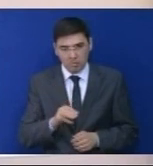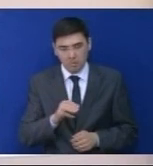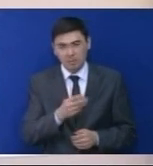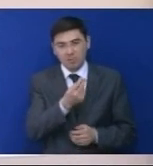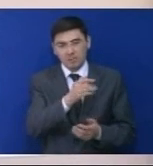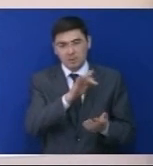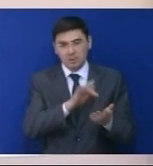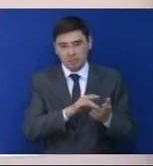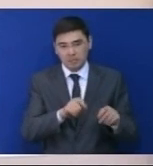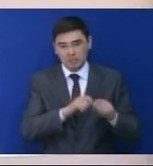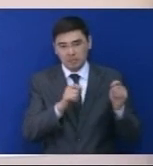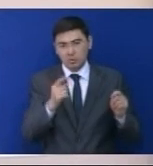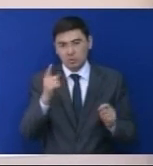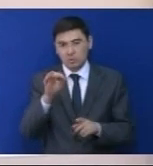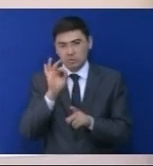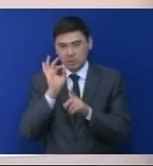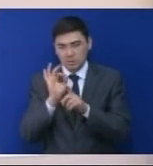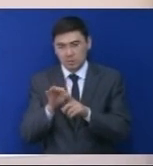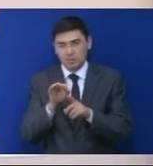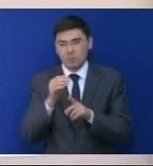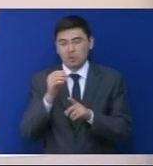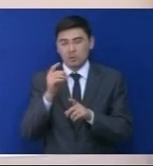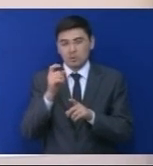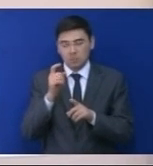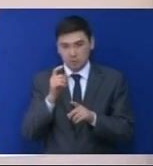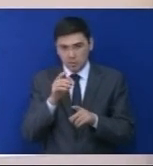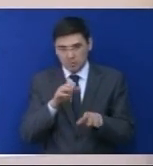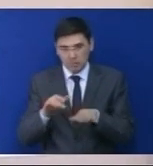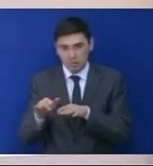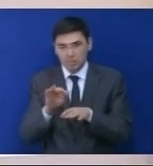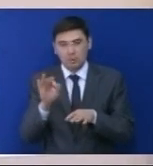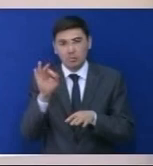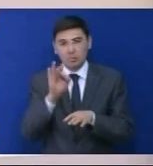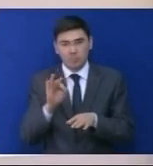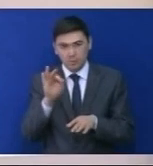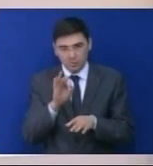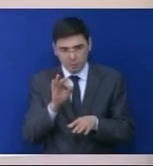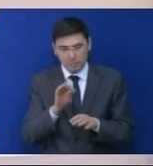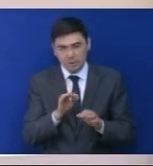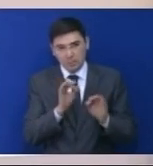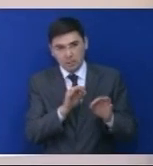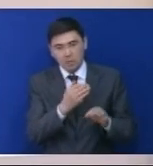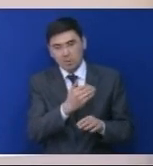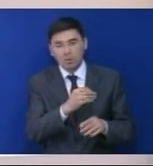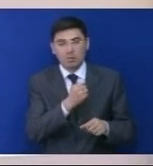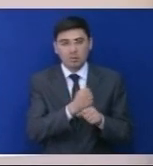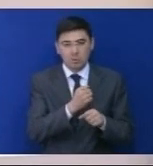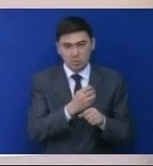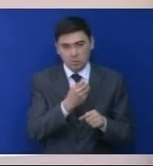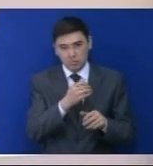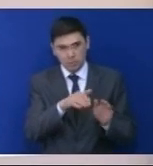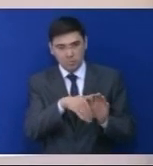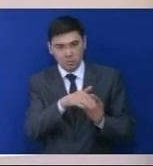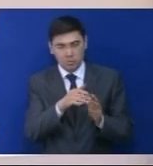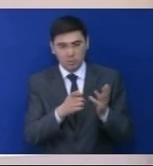орталығының құрылуы 100 нақты қадам ұлт жоспарының бір бөлігі екенін атап өтіп, орталықтың жұмысын ілгерілету үшін